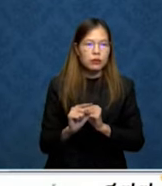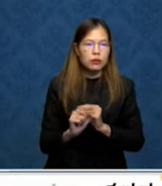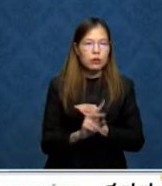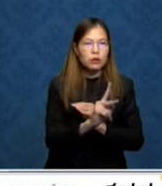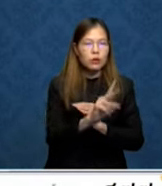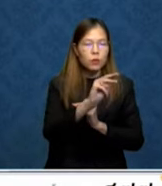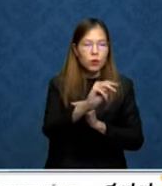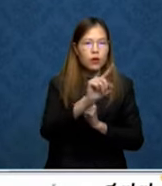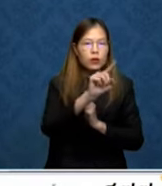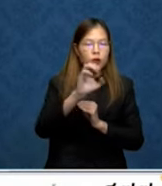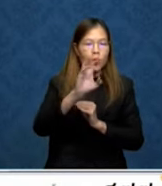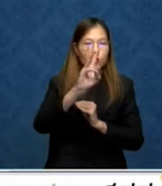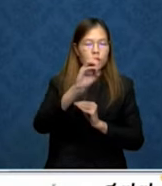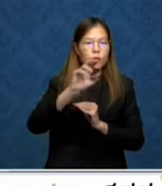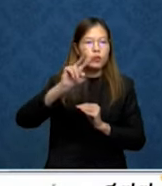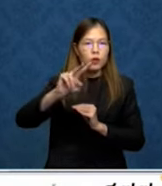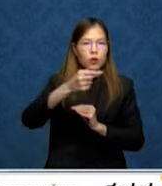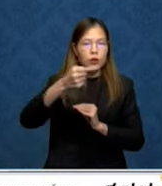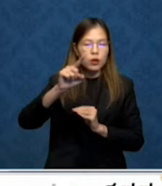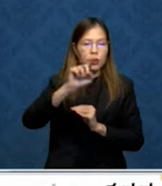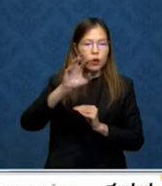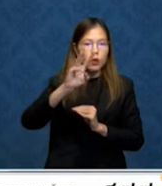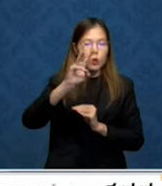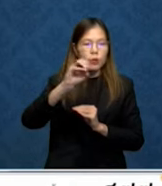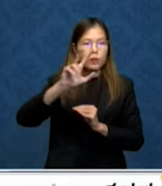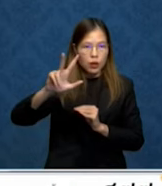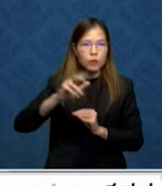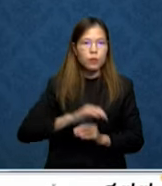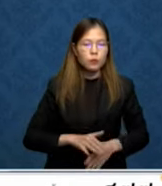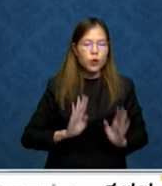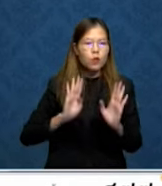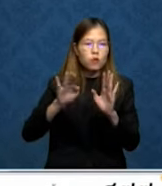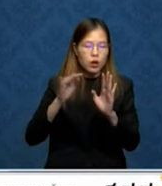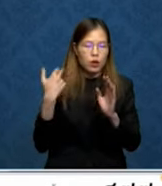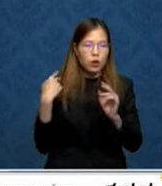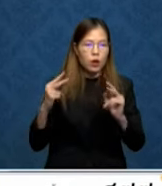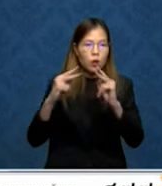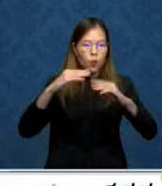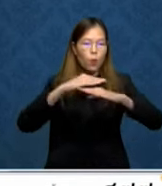ม.ที่162ถึง163ก็ฝากกรมทางหลวงช่วยพิจารณ